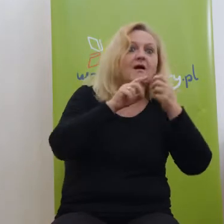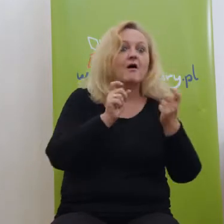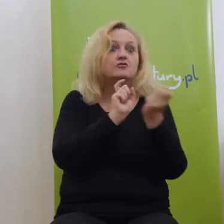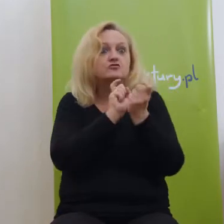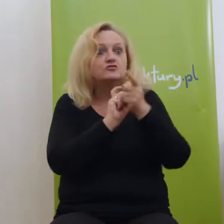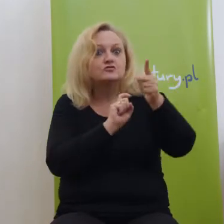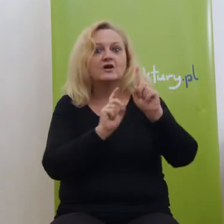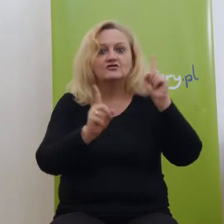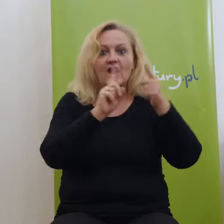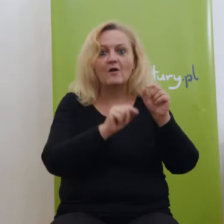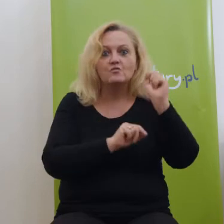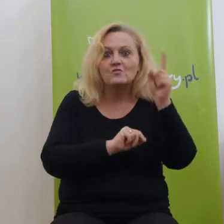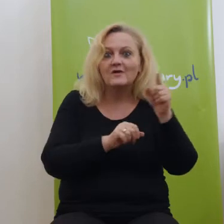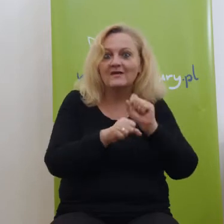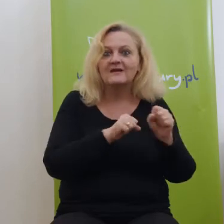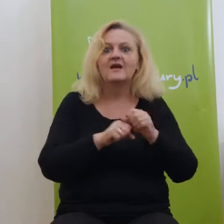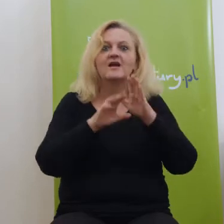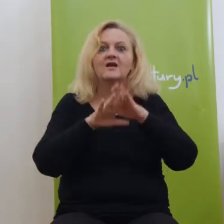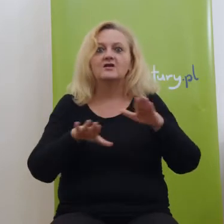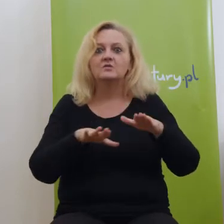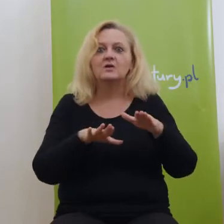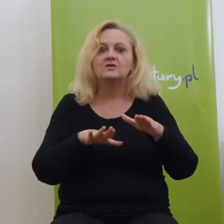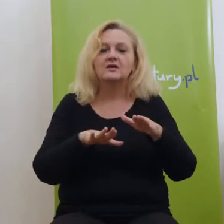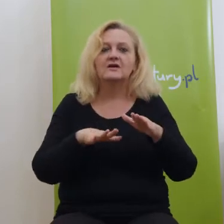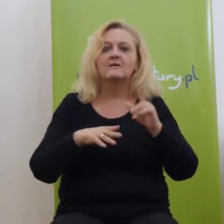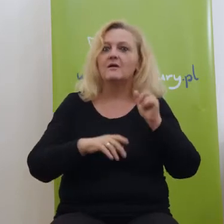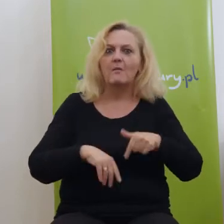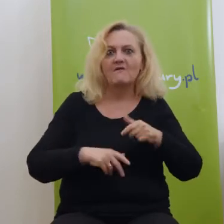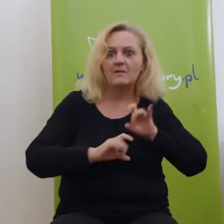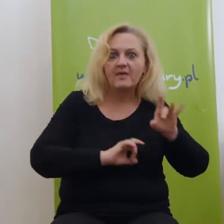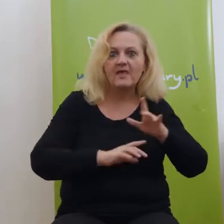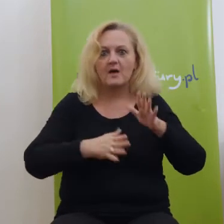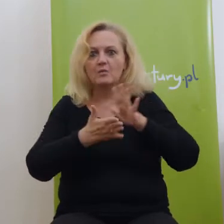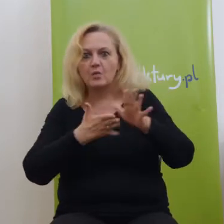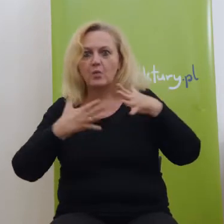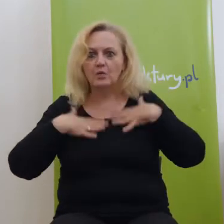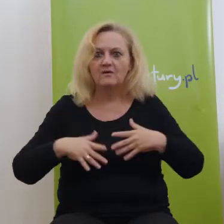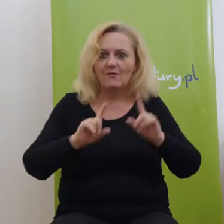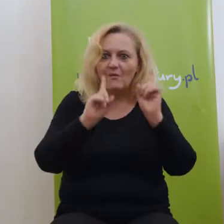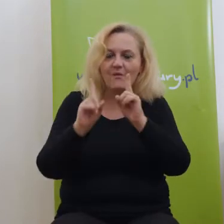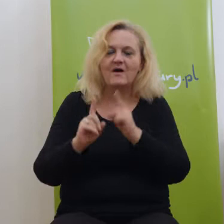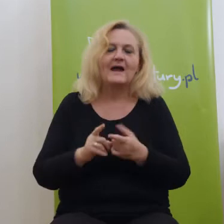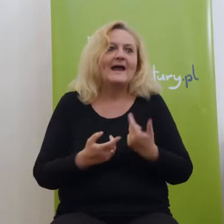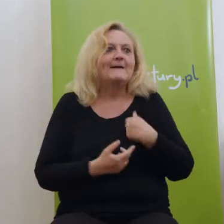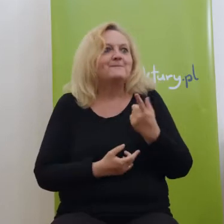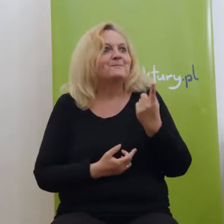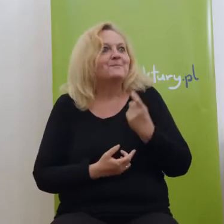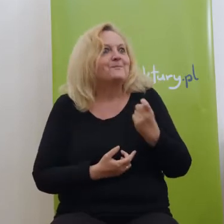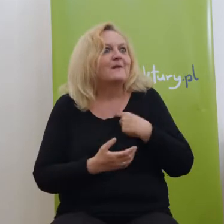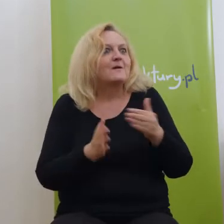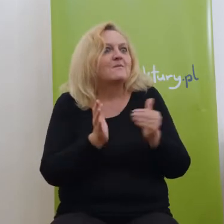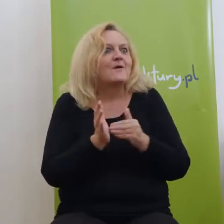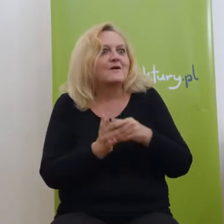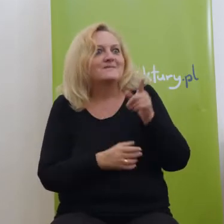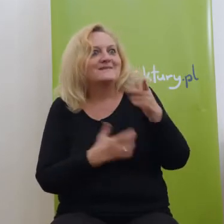działce. No i co prawda dzieci miały się nie upocić, nie ubrudzić, ale no tutaj jest silniejsza potrzeba tego,